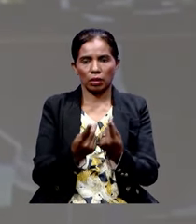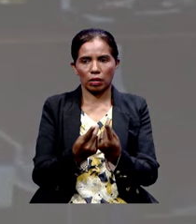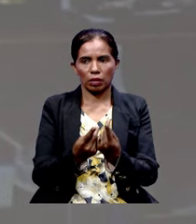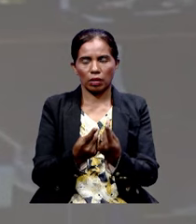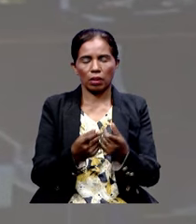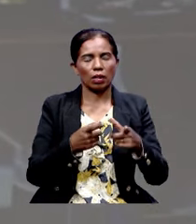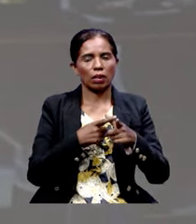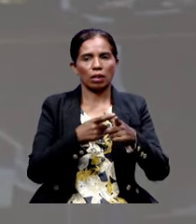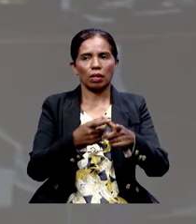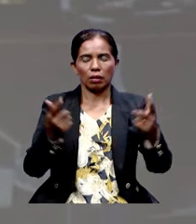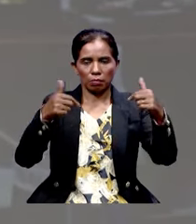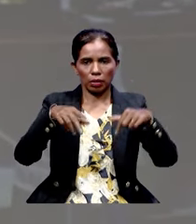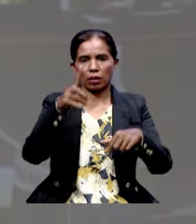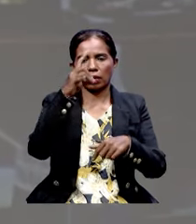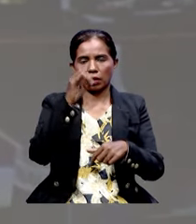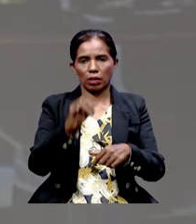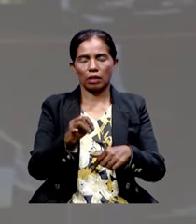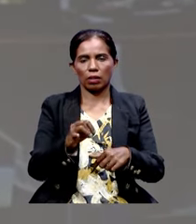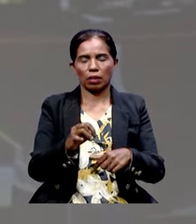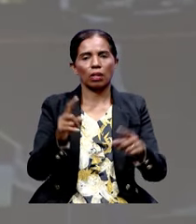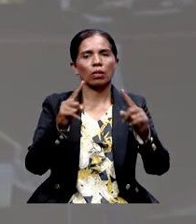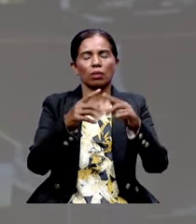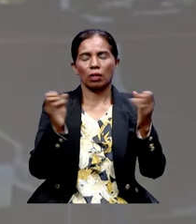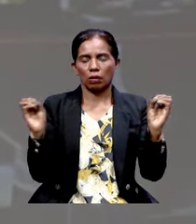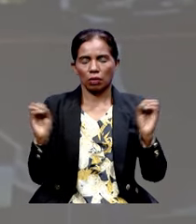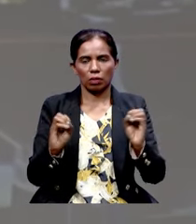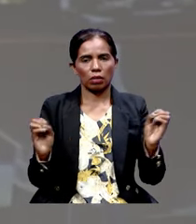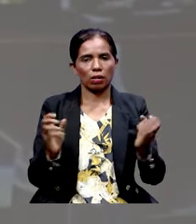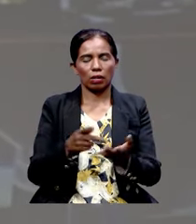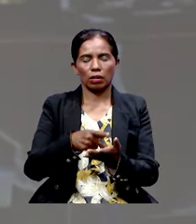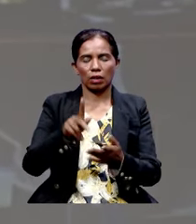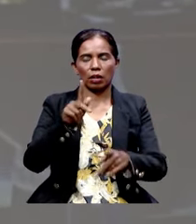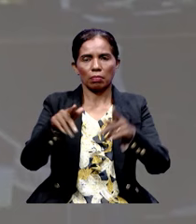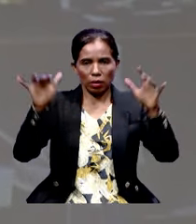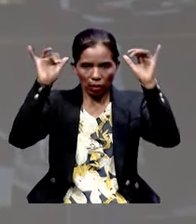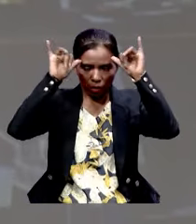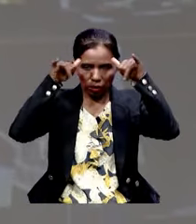lai mai ti adili no to agora la silo emne karau